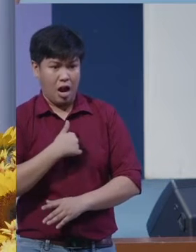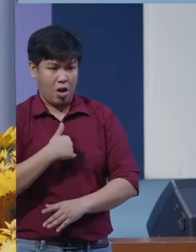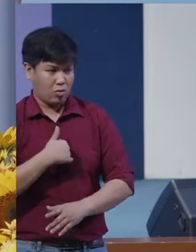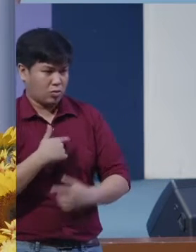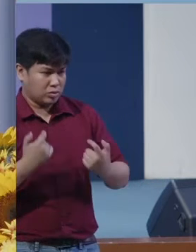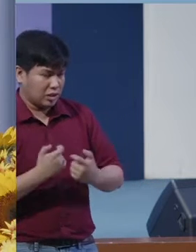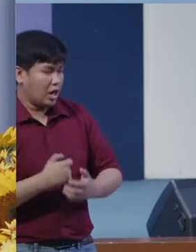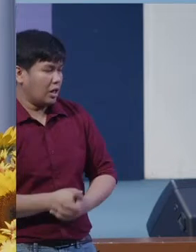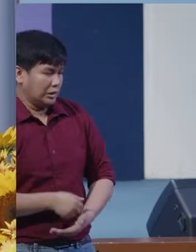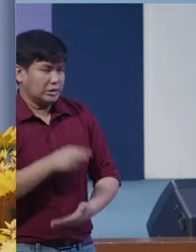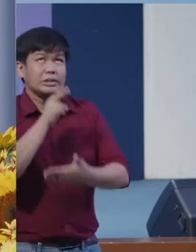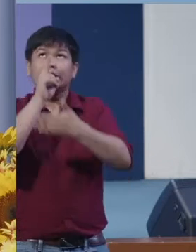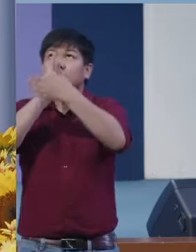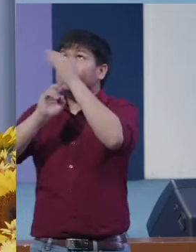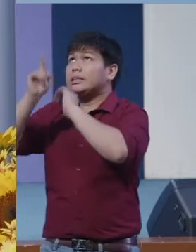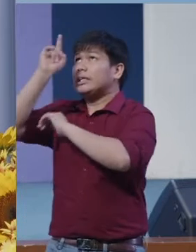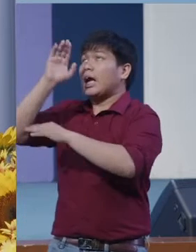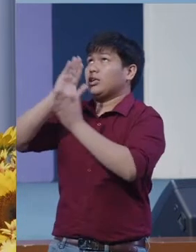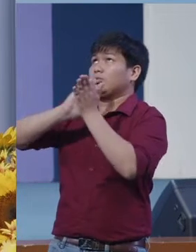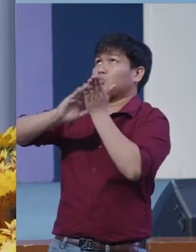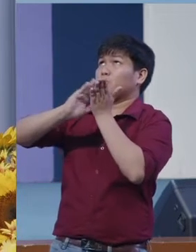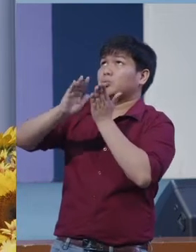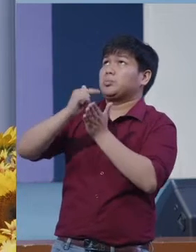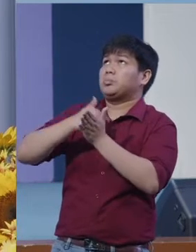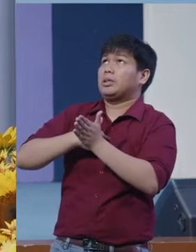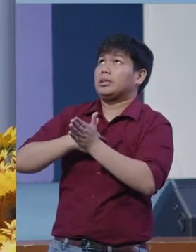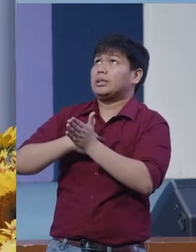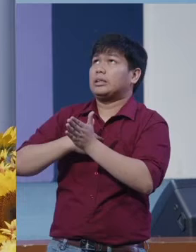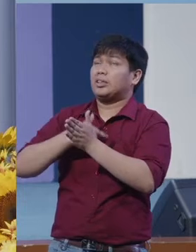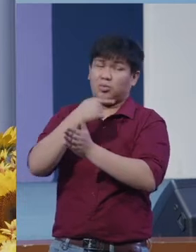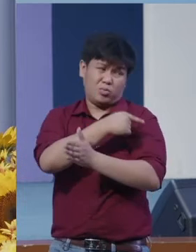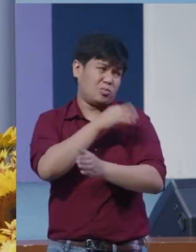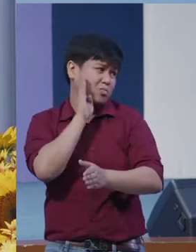kapatid, parang may ginawa kang masama na offend ako.